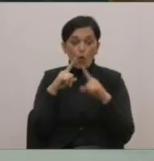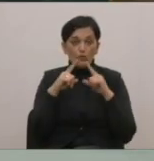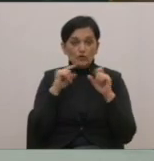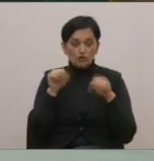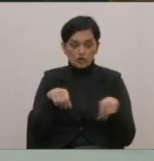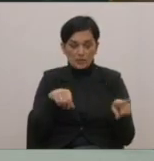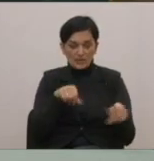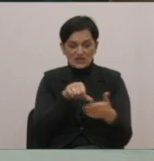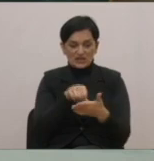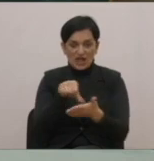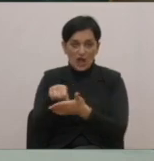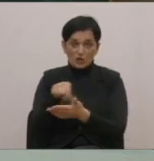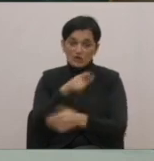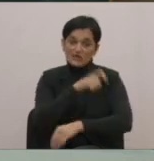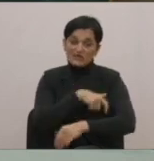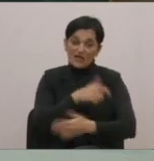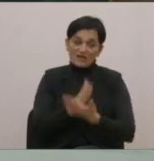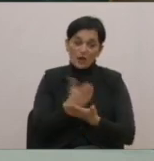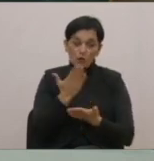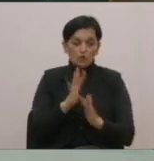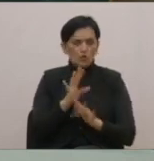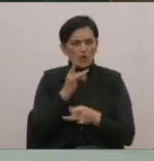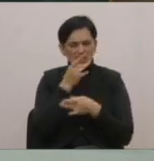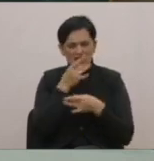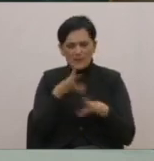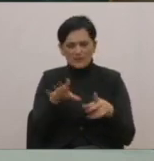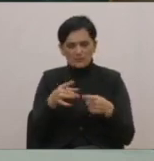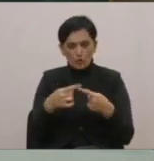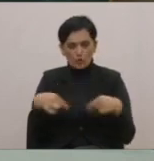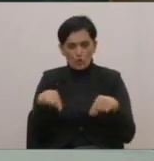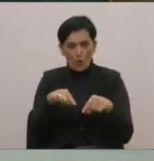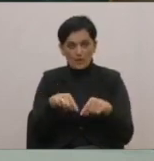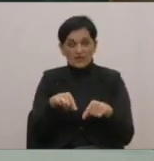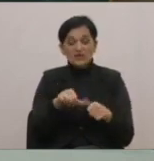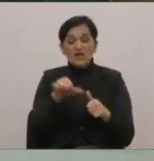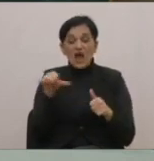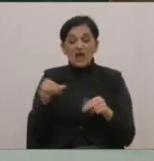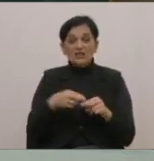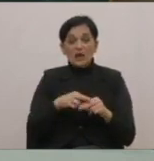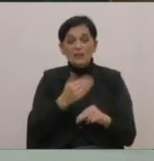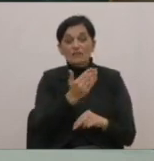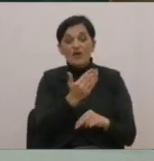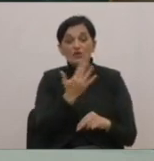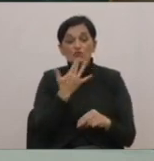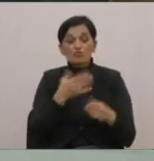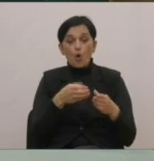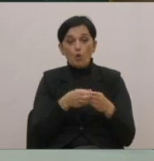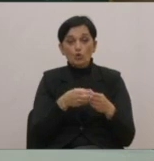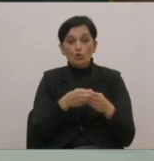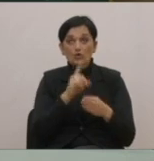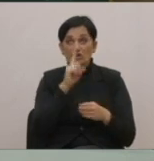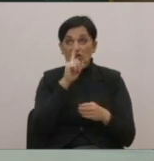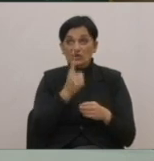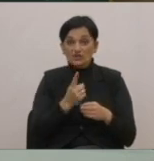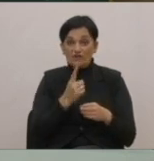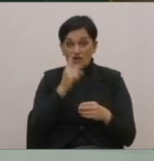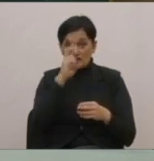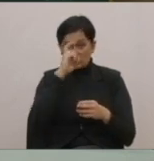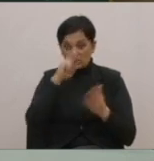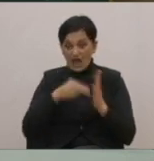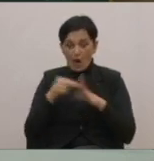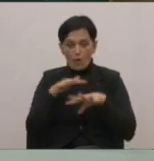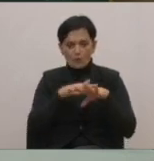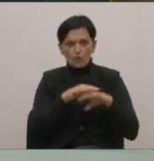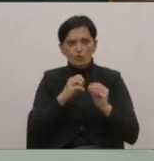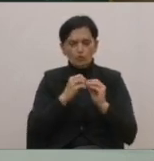strot, mi-au făcut temi sa hart ceuri tuara, nebismier, cardamici, tu ești politicul grupului, tu ești, sa hart ceuri buget, iar nire, stahlo,